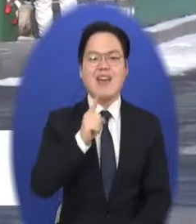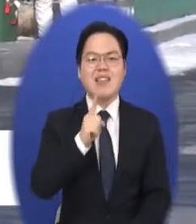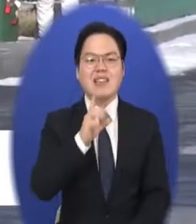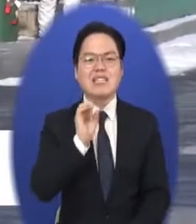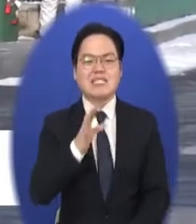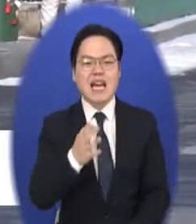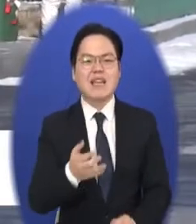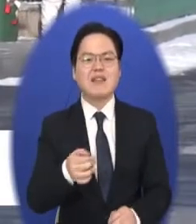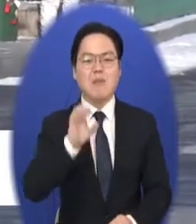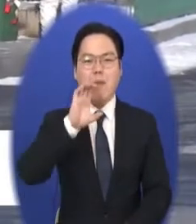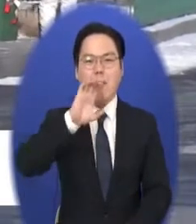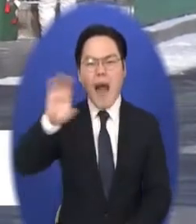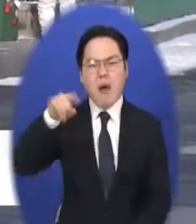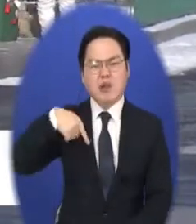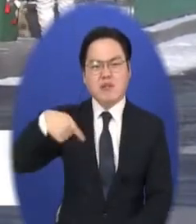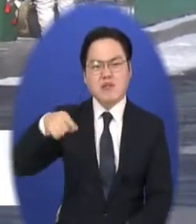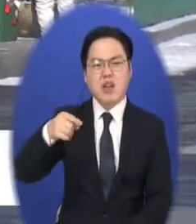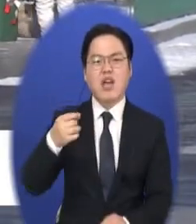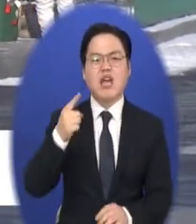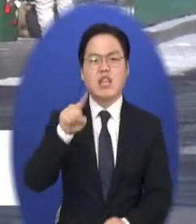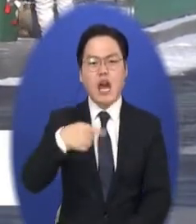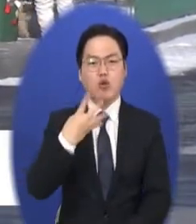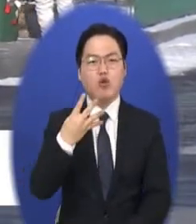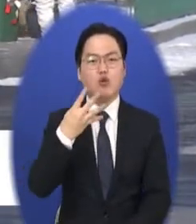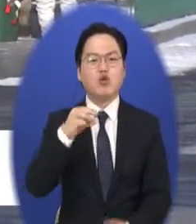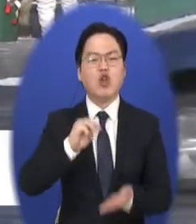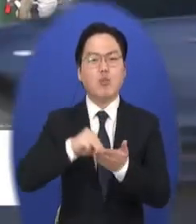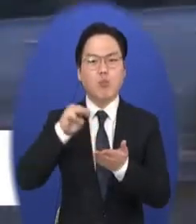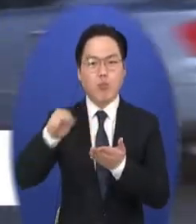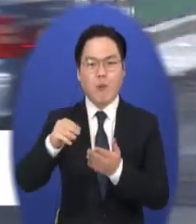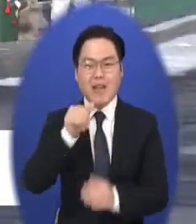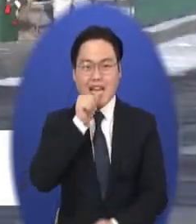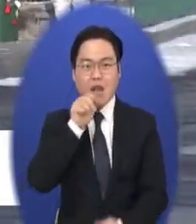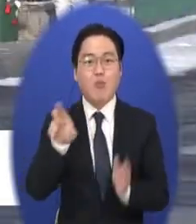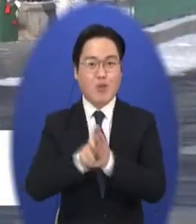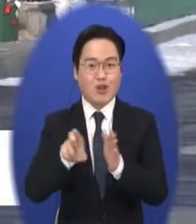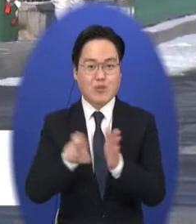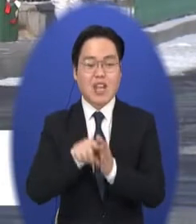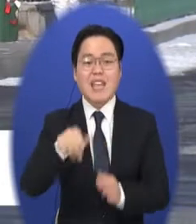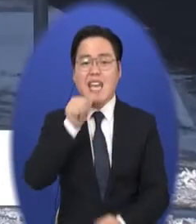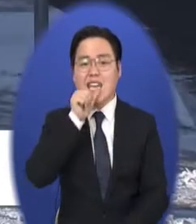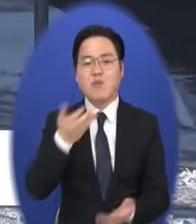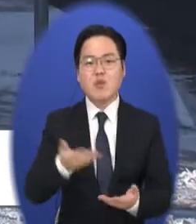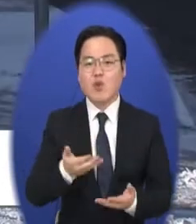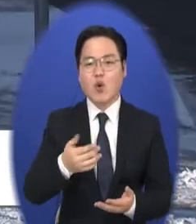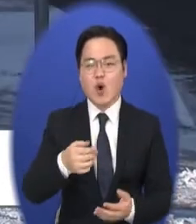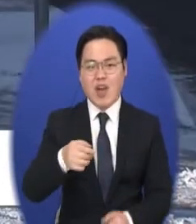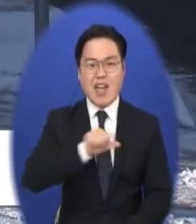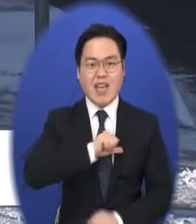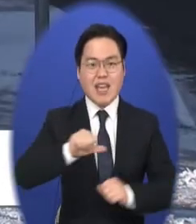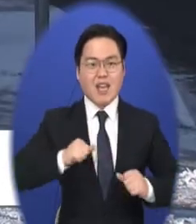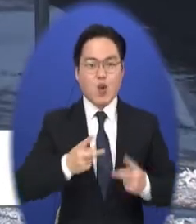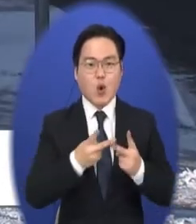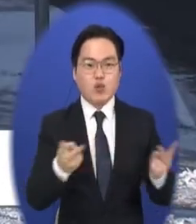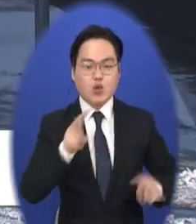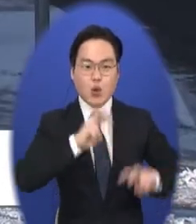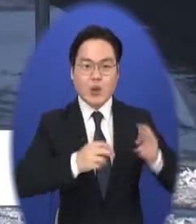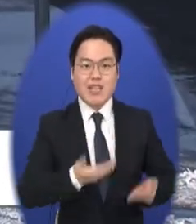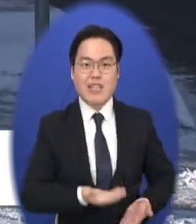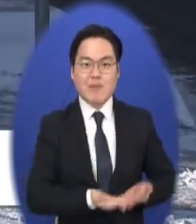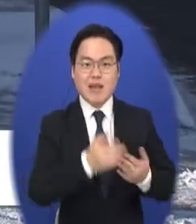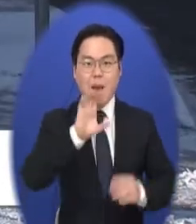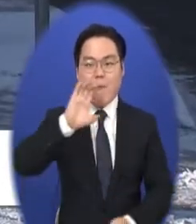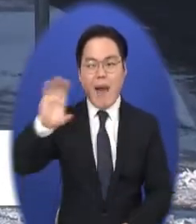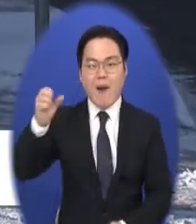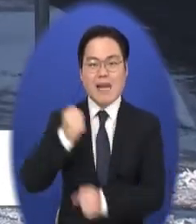төгрөг, аж ахуй нэгж 7 саяас 1.4 тэрбум төгрөг хэмнэнэ. Энэ хэмнэлтээр иргэд нь үндэсний үйлдвэрлэлээ дэмжих, аж ахуй нэгжүүд нь